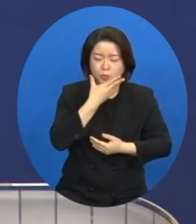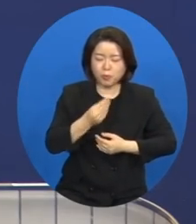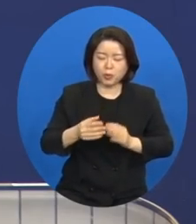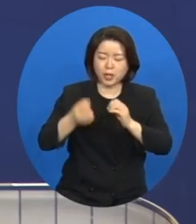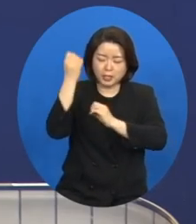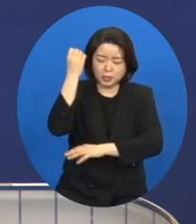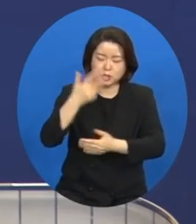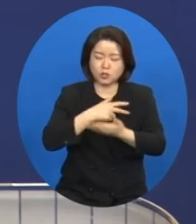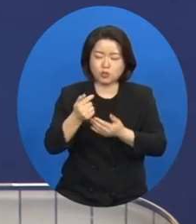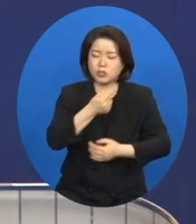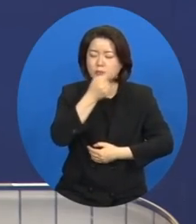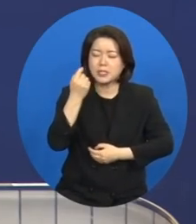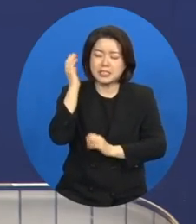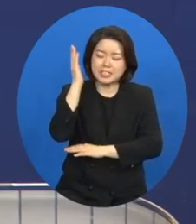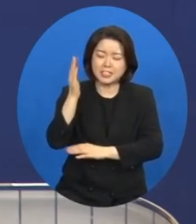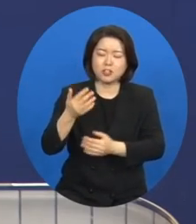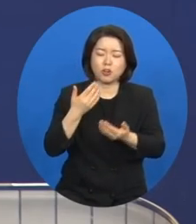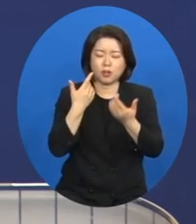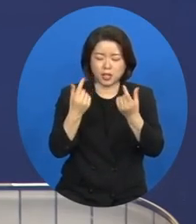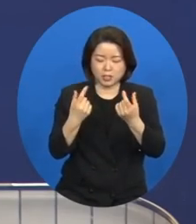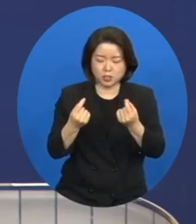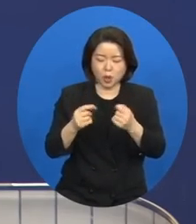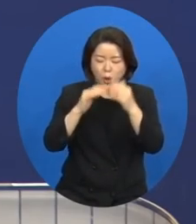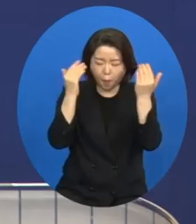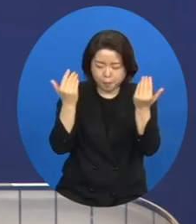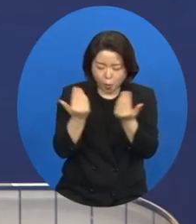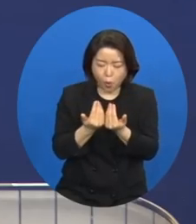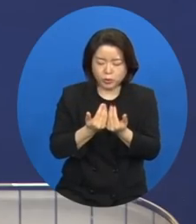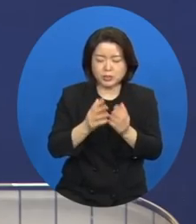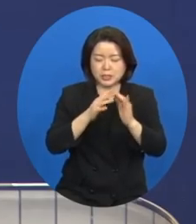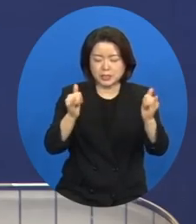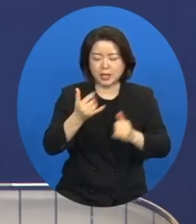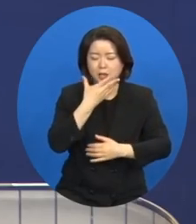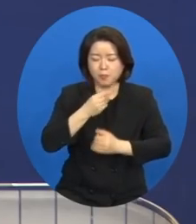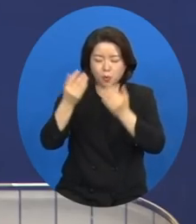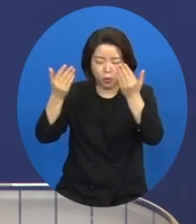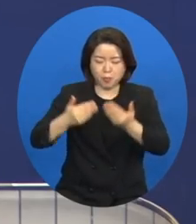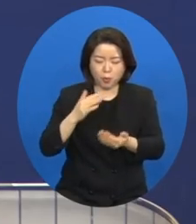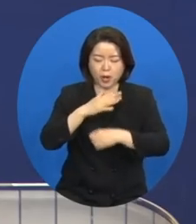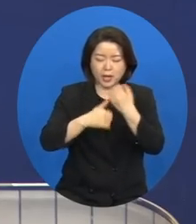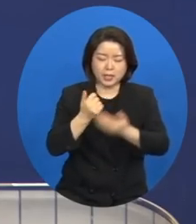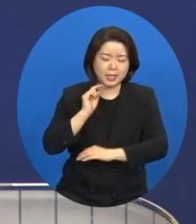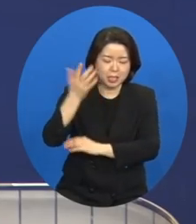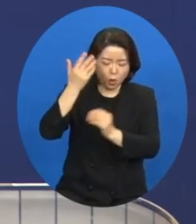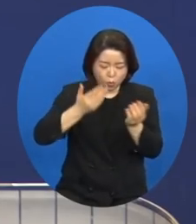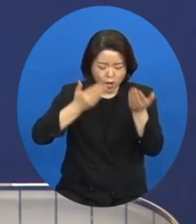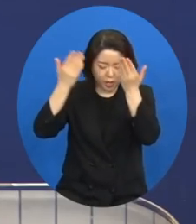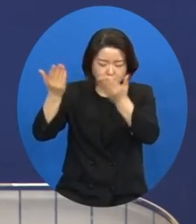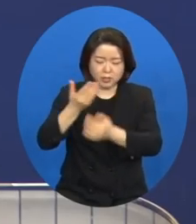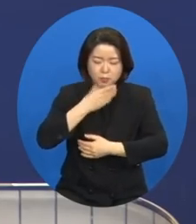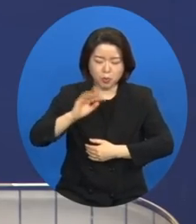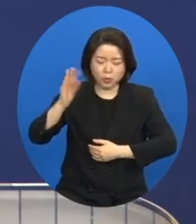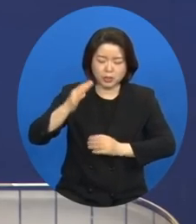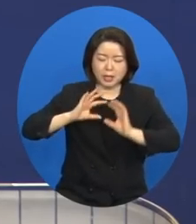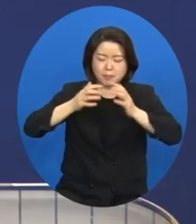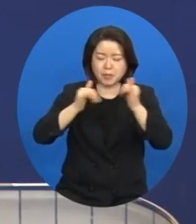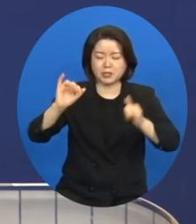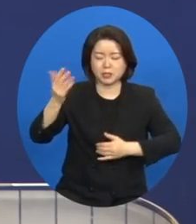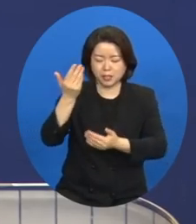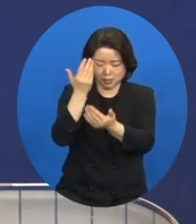증거하여 저들로 말미암아 모든 민족이 복을 받고 하나님 또한 하나님께 영광을 올려드릴 수 있는 복된 백성들이 되게